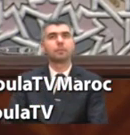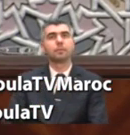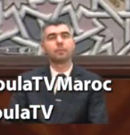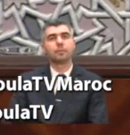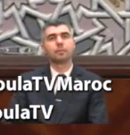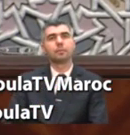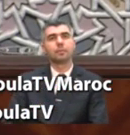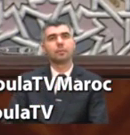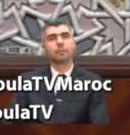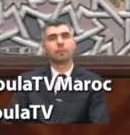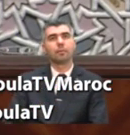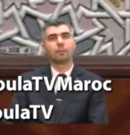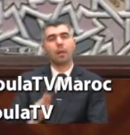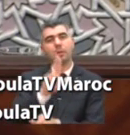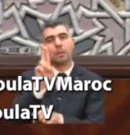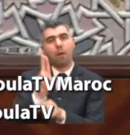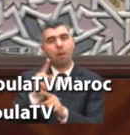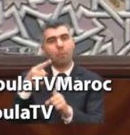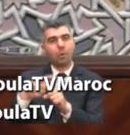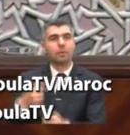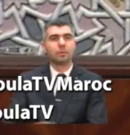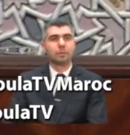تعقيب الفريق، تفضلي السيدة النائبة المحترمة.